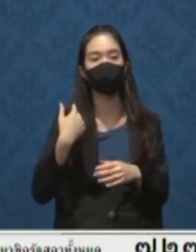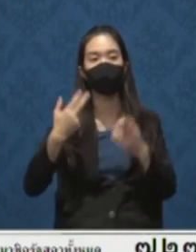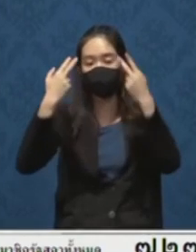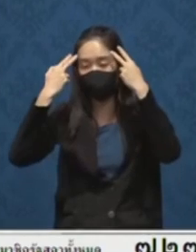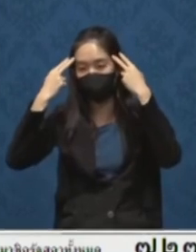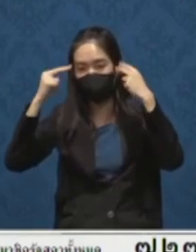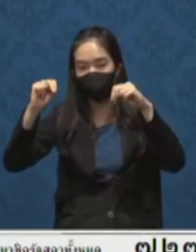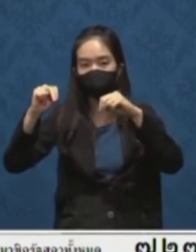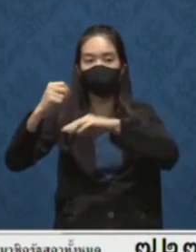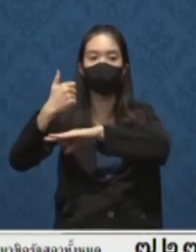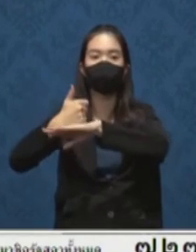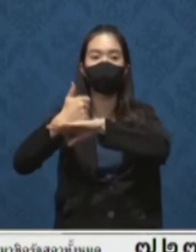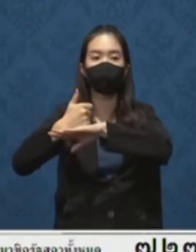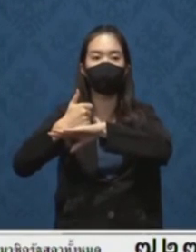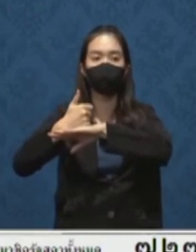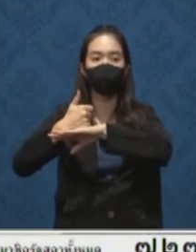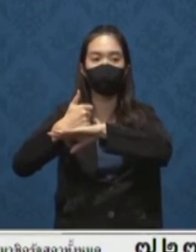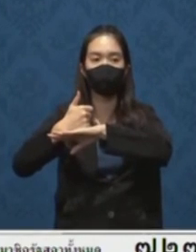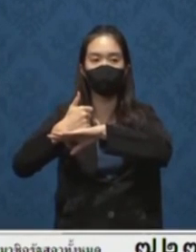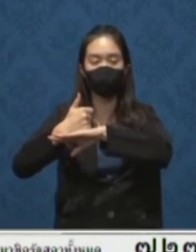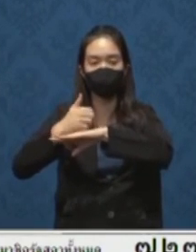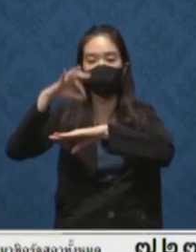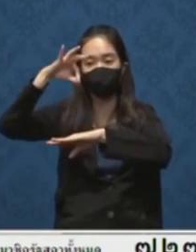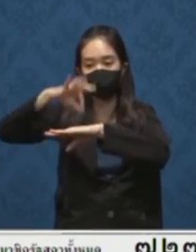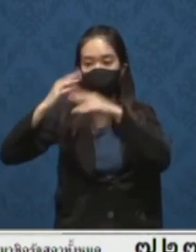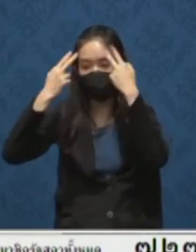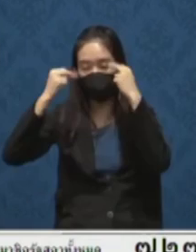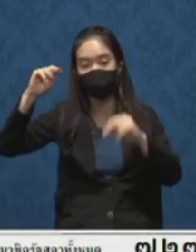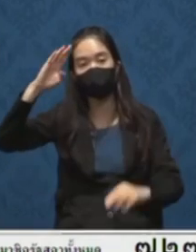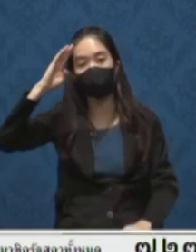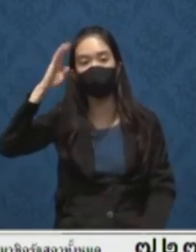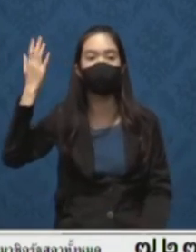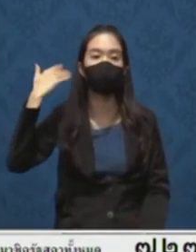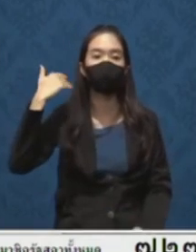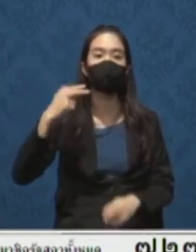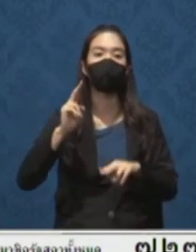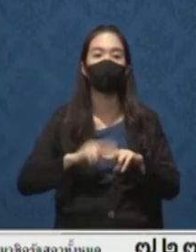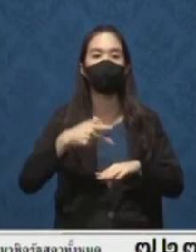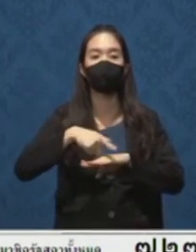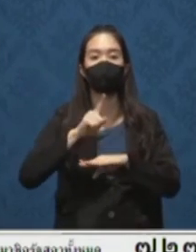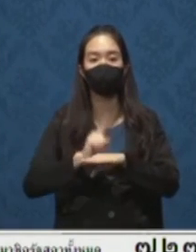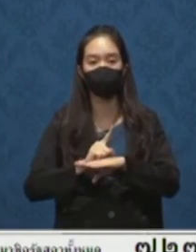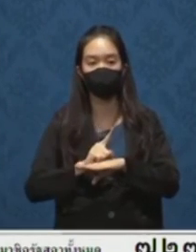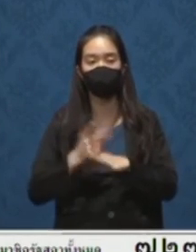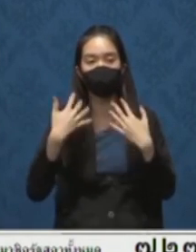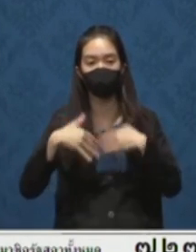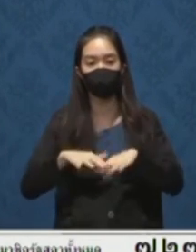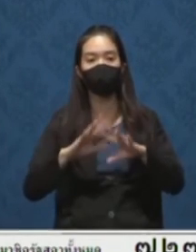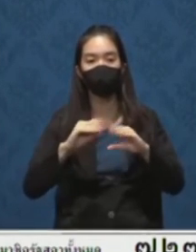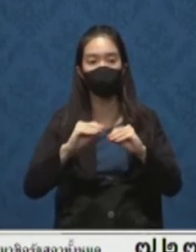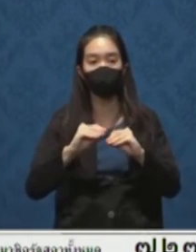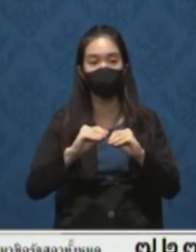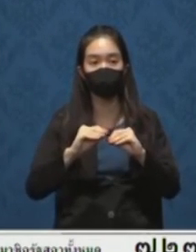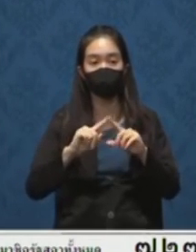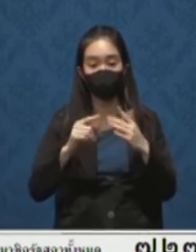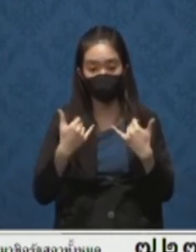รัฐบนตรีในขณะนั้ท่านยังคงปฏิบัิหนาที่อยู่นั่งเป็ประทานผมกจายวาท่านประทานที่ประชุในขณะนี้ซึ่เป็น